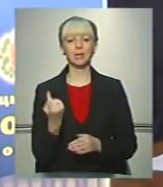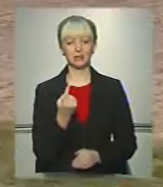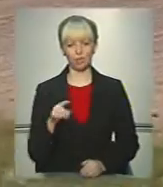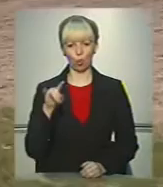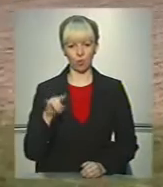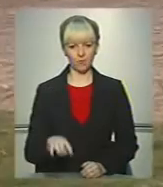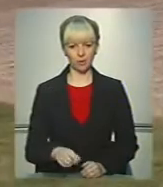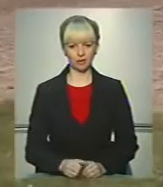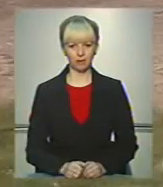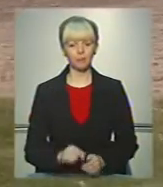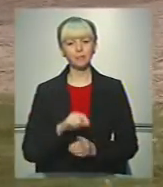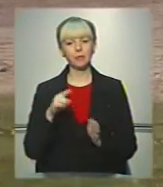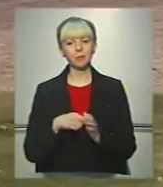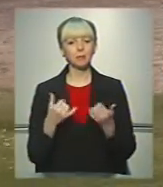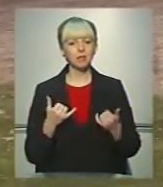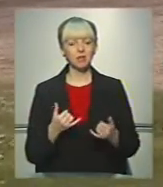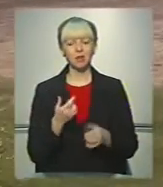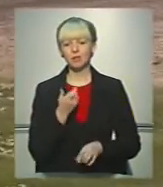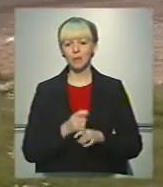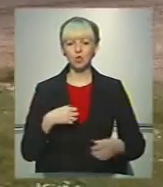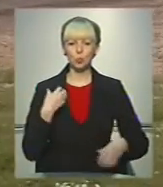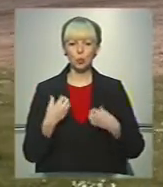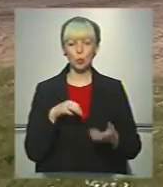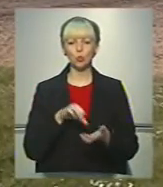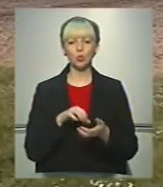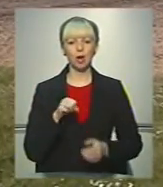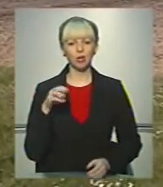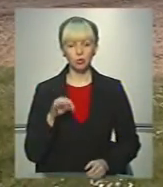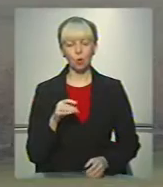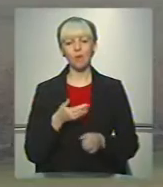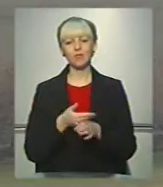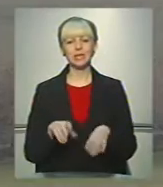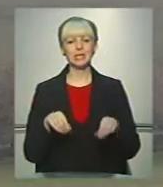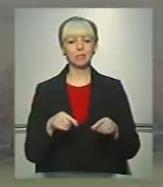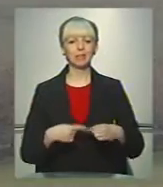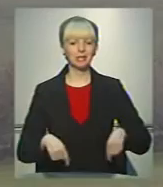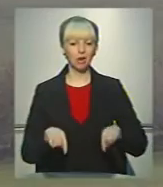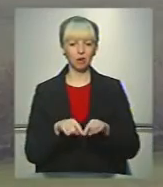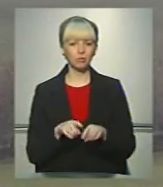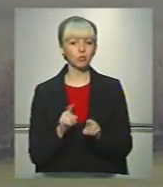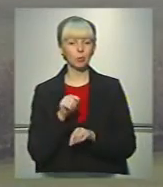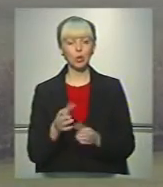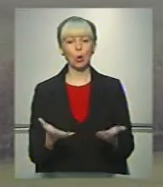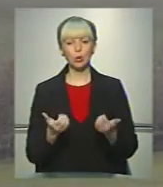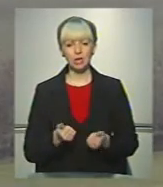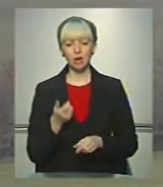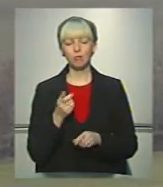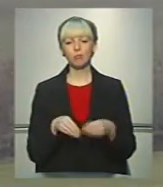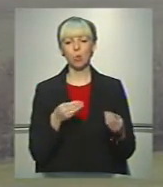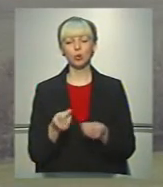вікна. Питання, яке сьогодні найбільше турбує учасників АТО – виділення земельних ділянок. Аби їх отримати,